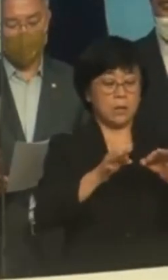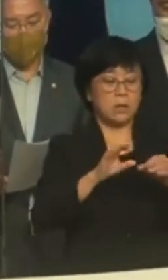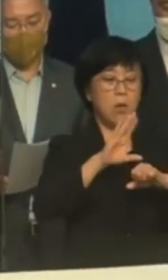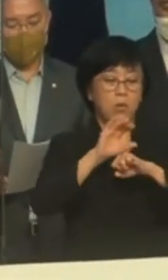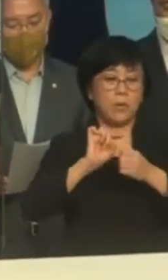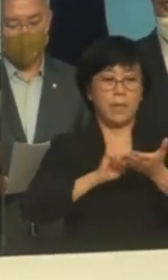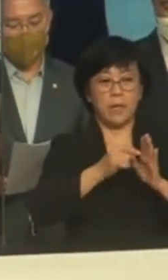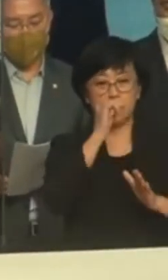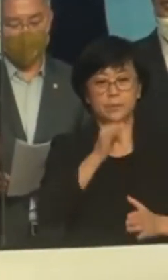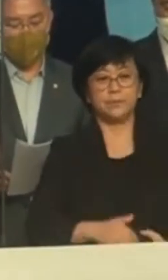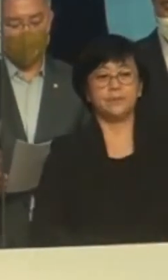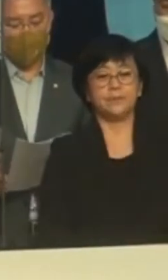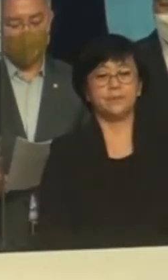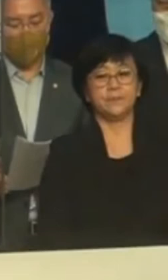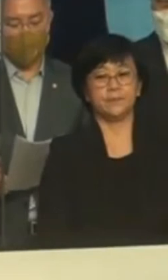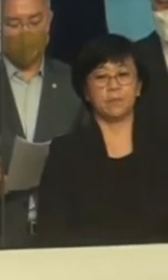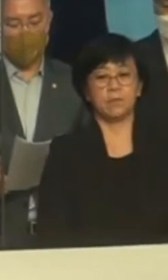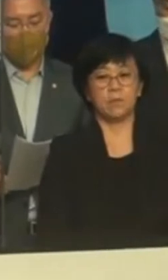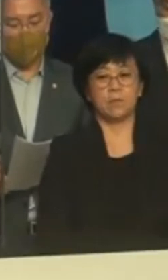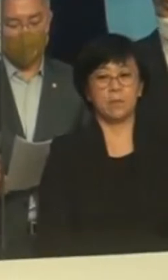있습니다.